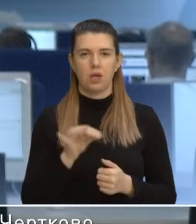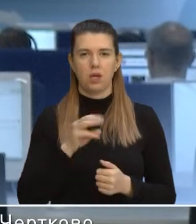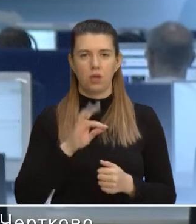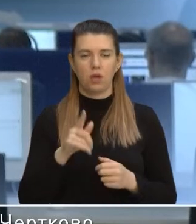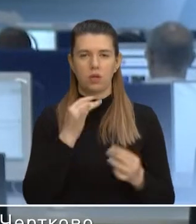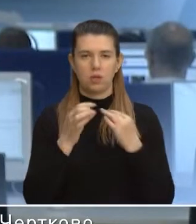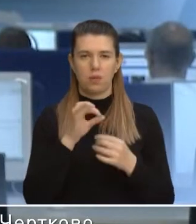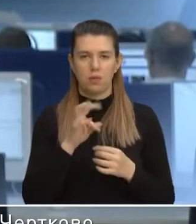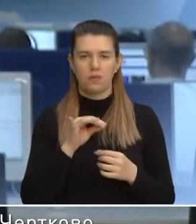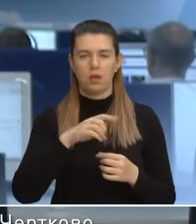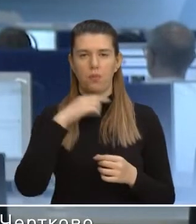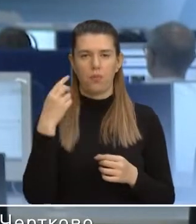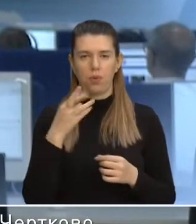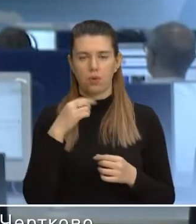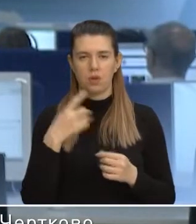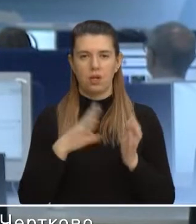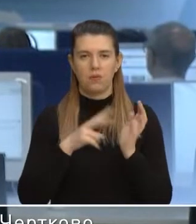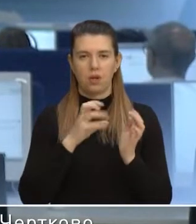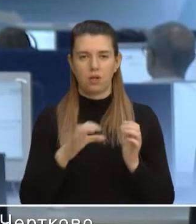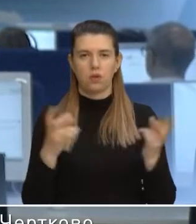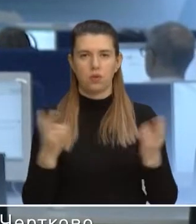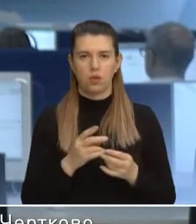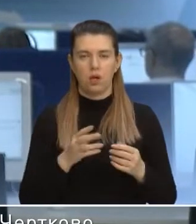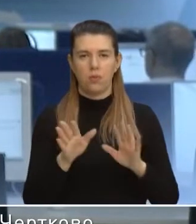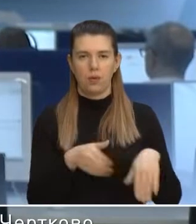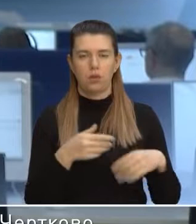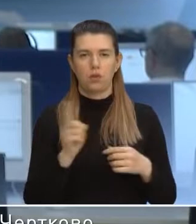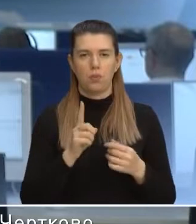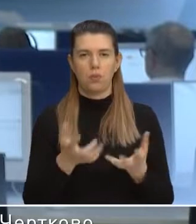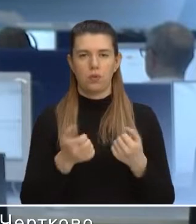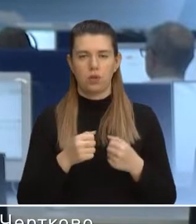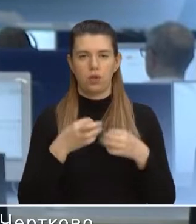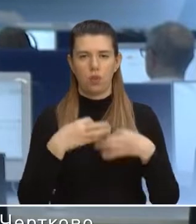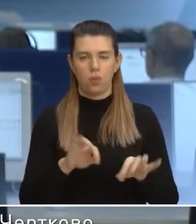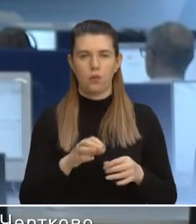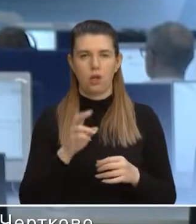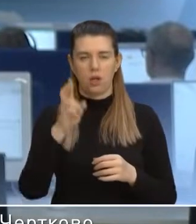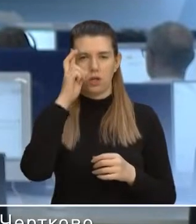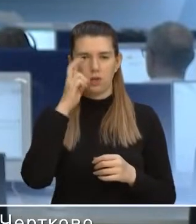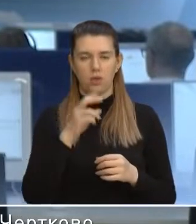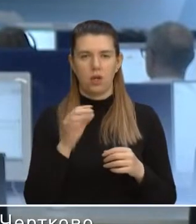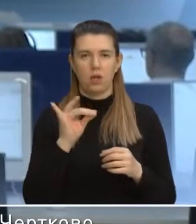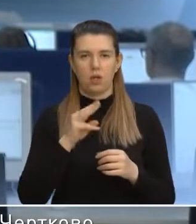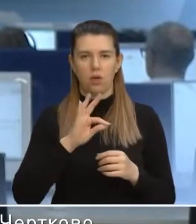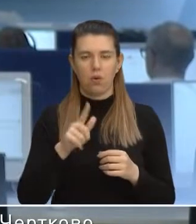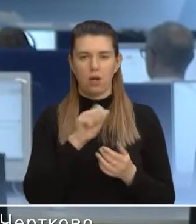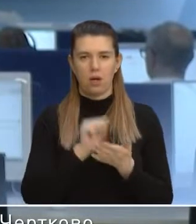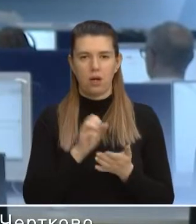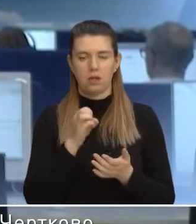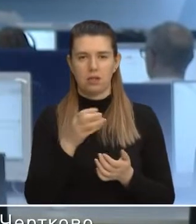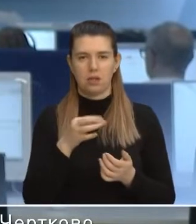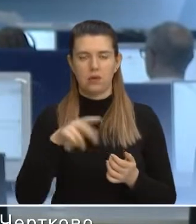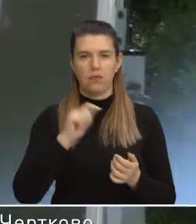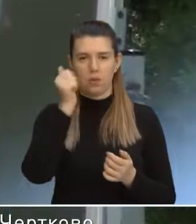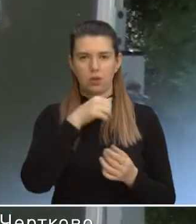Итоговое собеседование по русскому языку девятиклассникам необходимо пройти, чтобы получить допуск к государственной итоговой аттестации. В